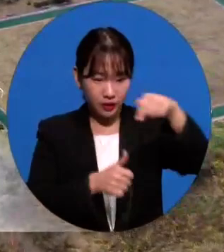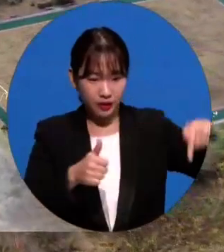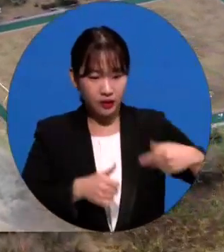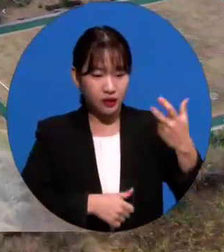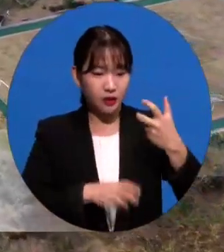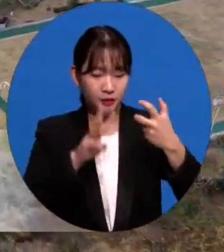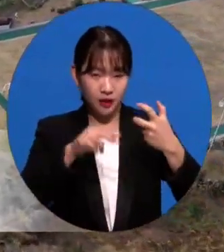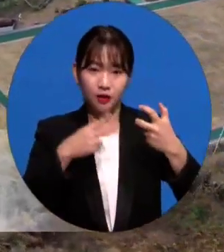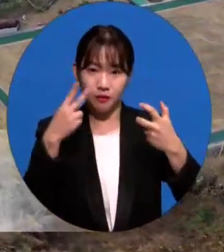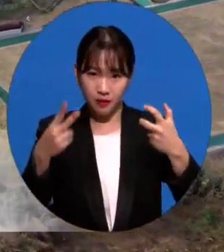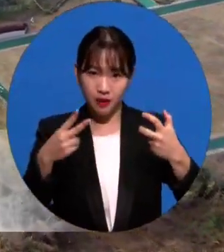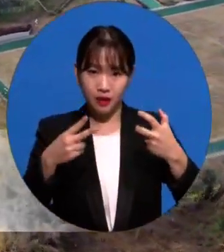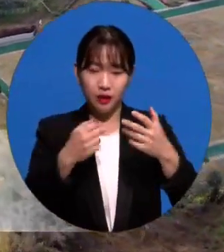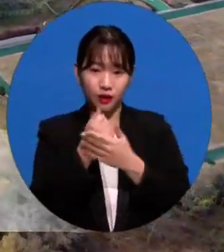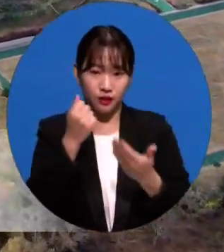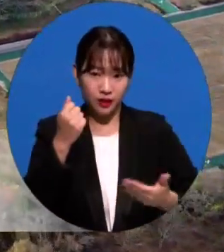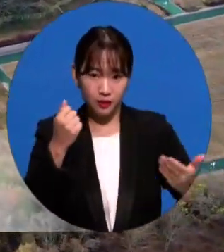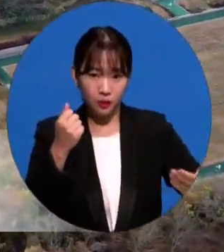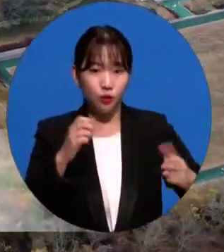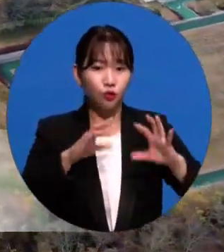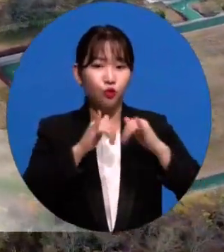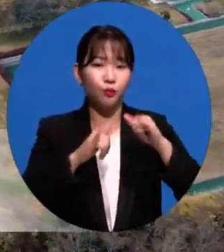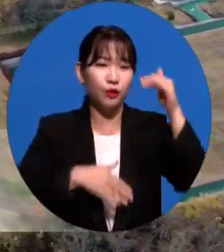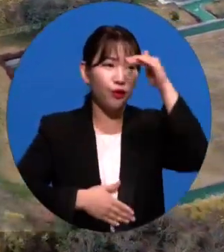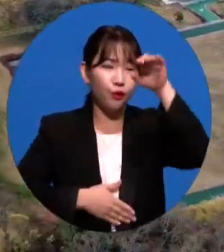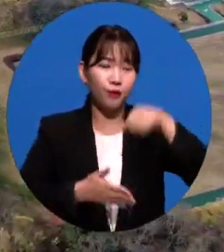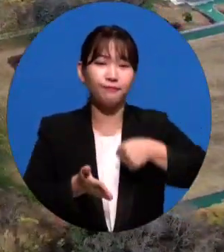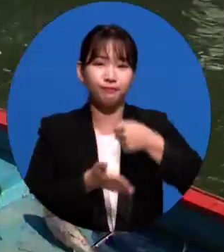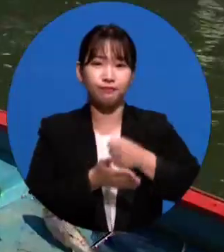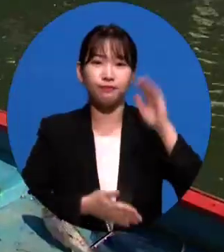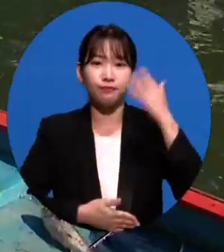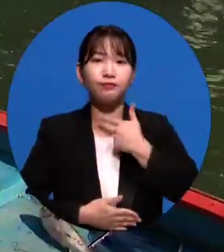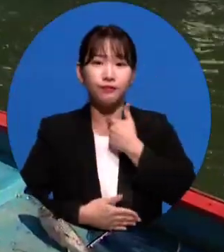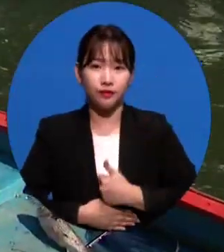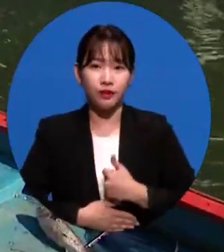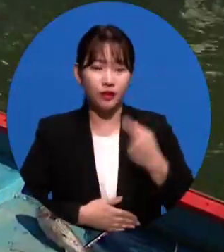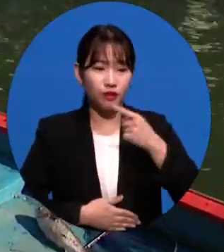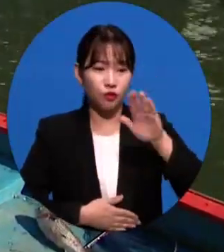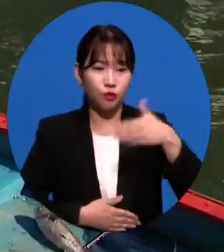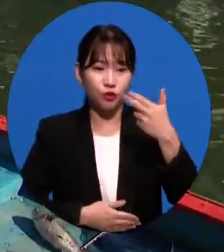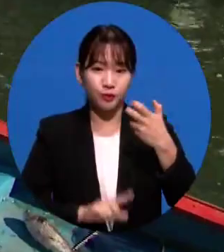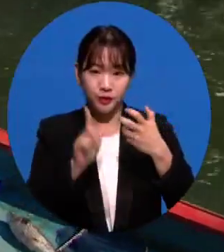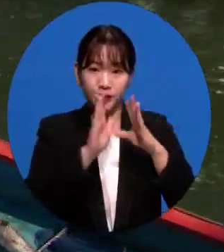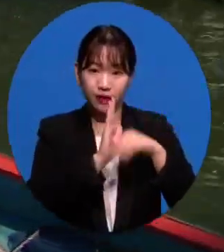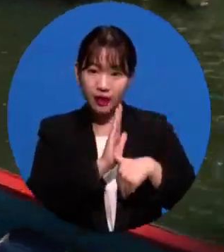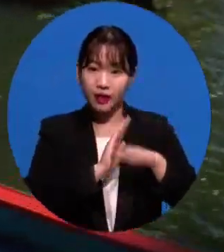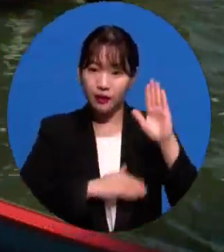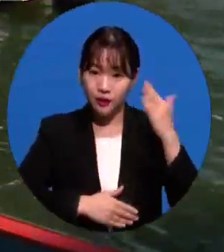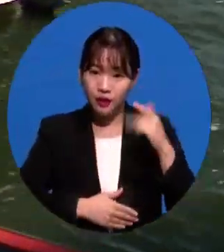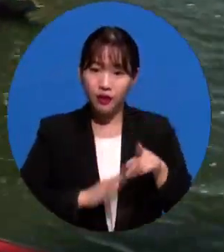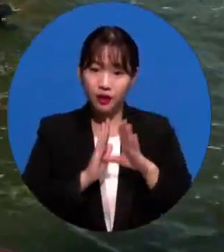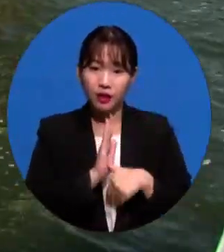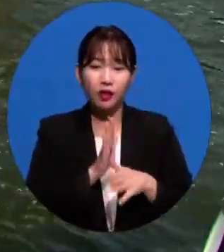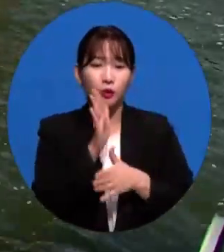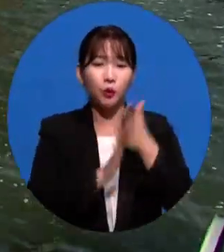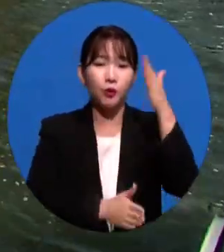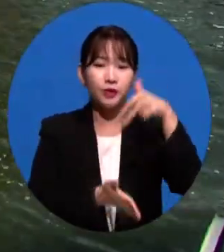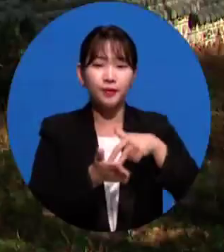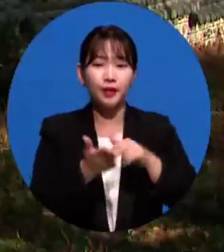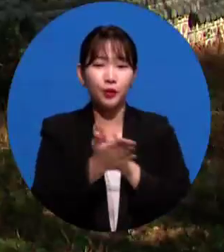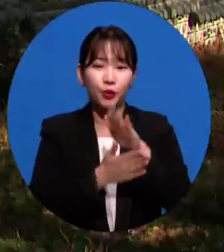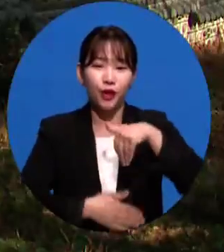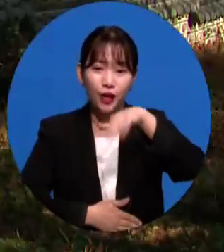70마녀 제곱미터가 영산호 국민관광지로 지정됐습니다 1990년대만 해도 도시민에게는 나들이